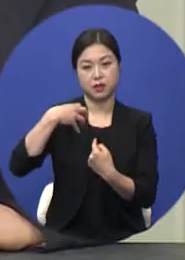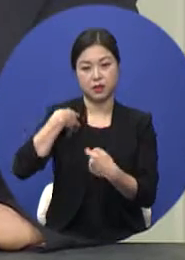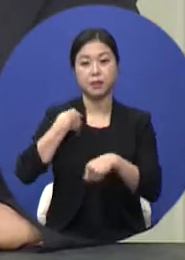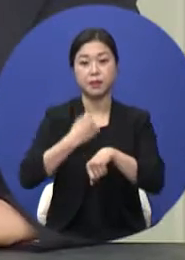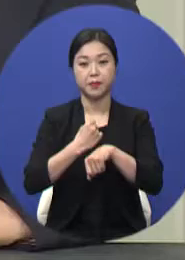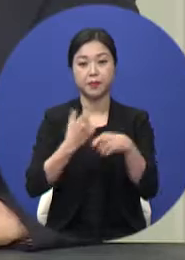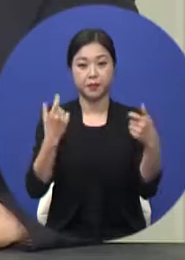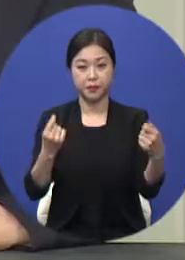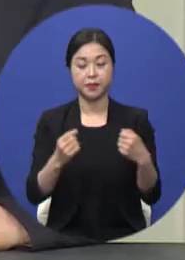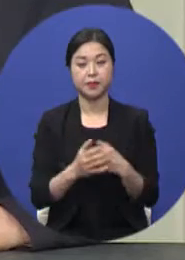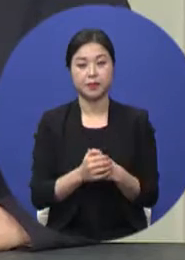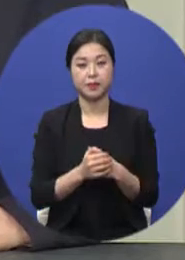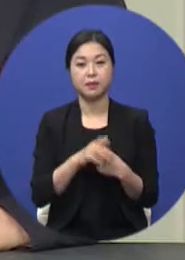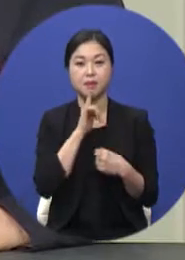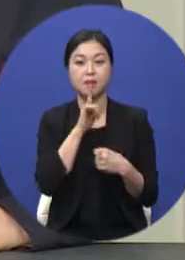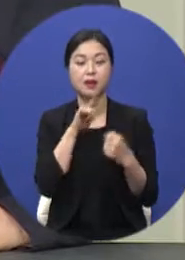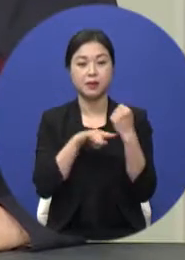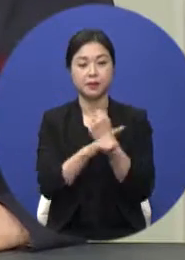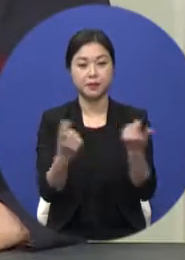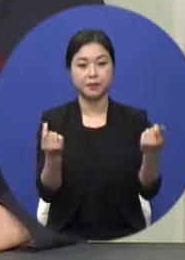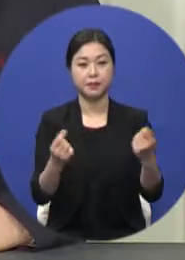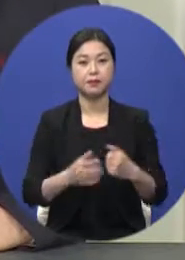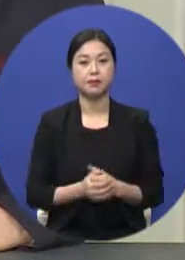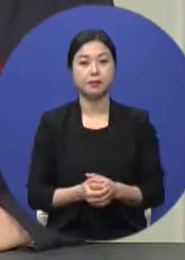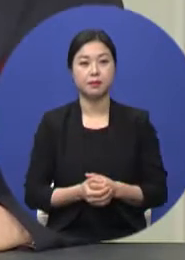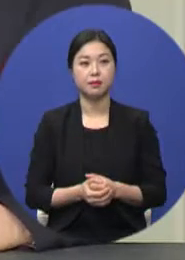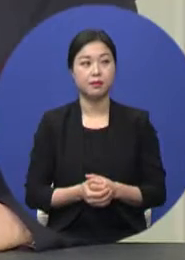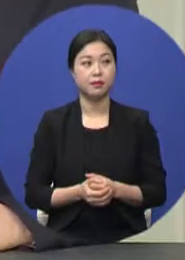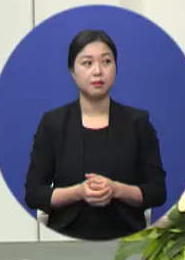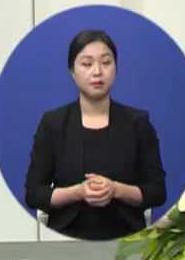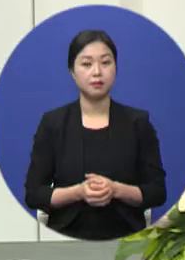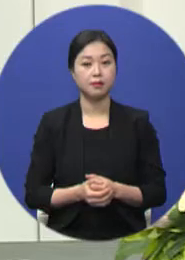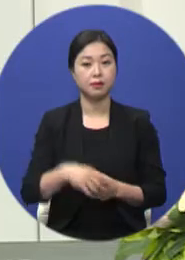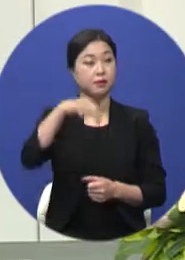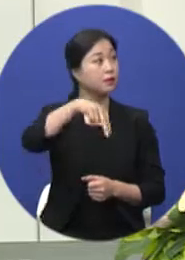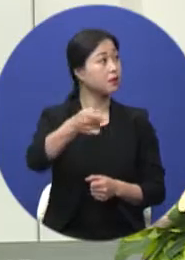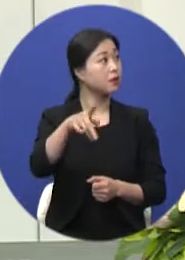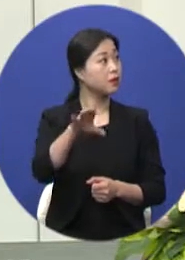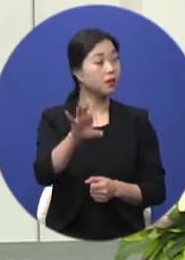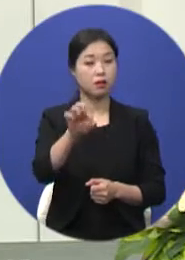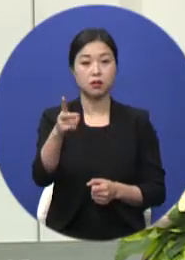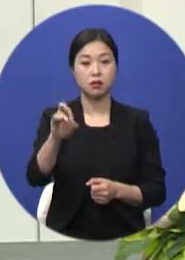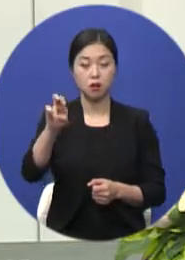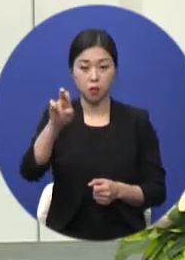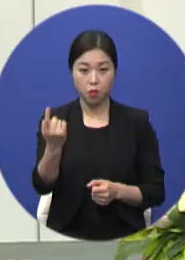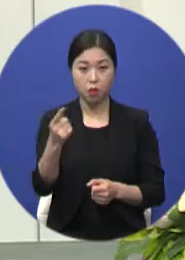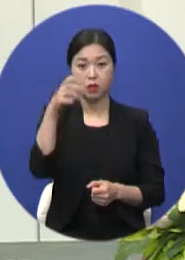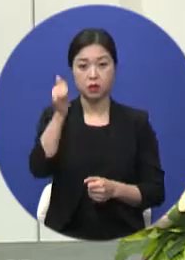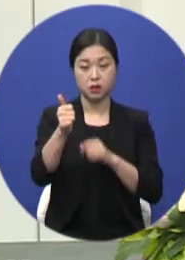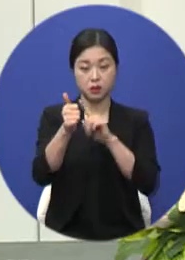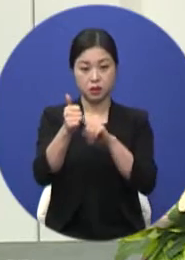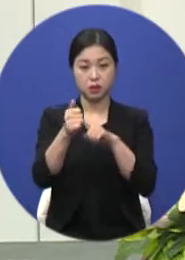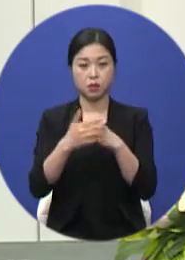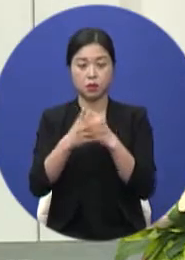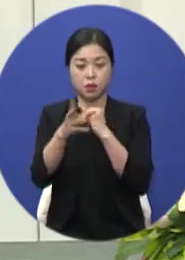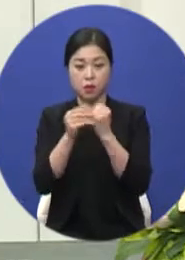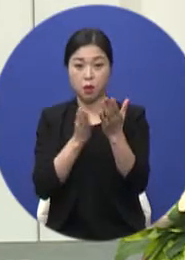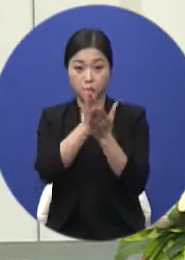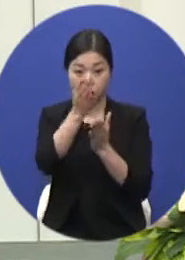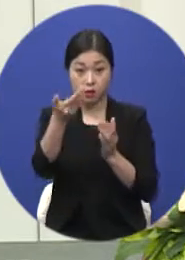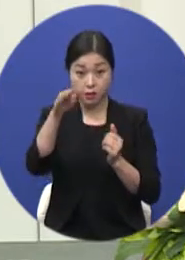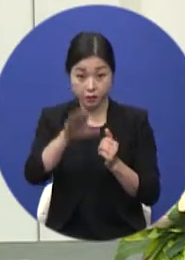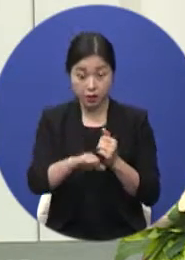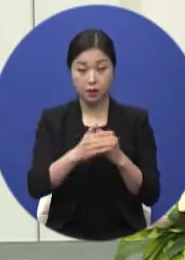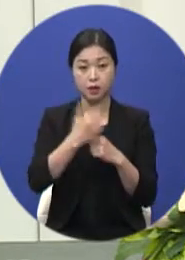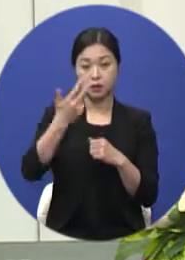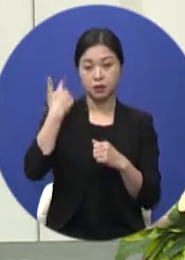의사를 얘기하지 않을까 싶습니다. 네. 성형모 우리 원장님 같은 경우에는 이제 산부인과지만 예. 사실은